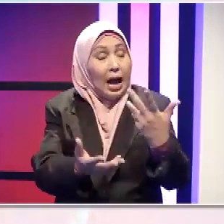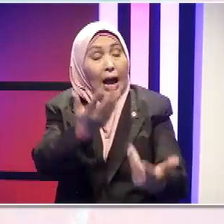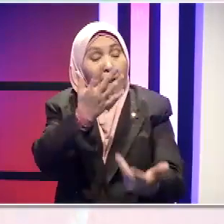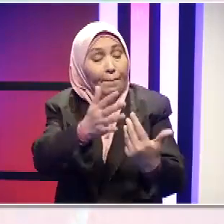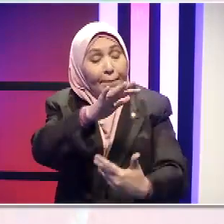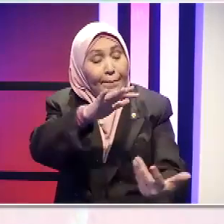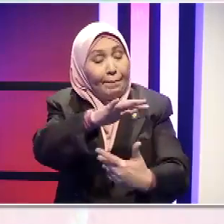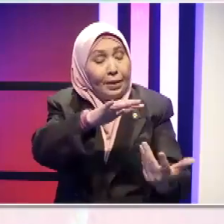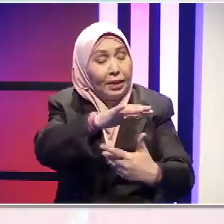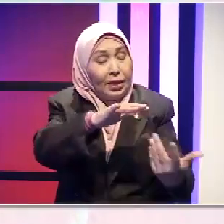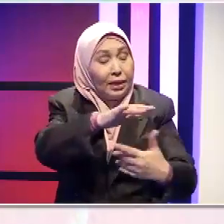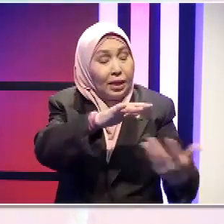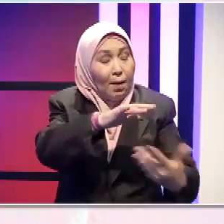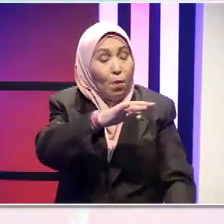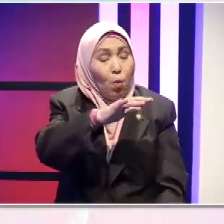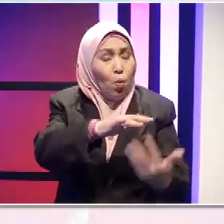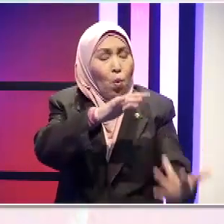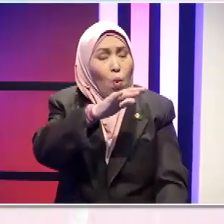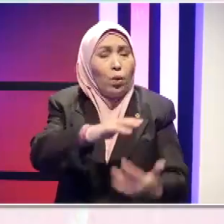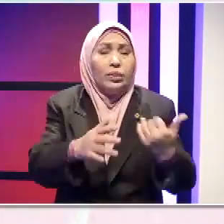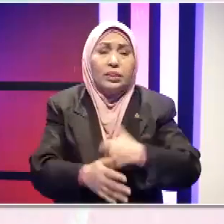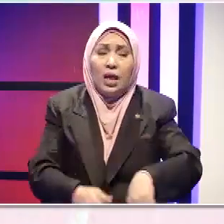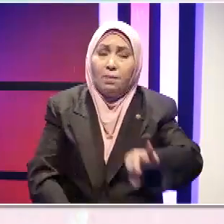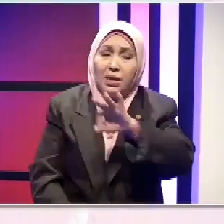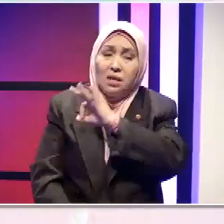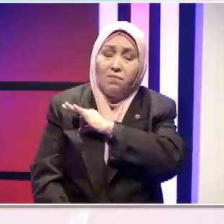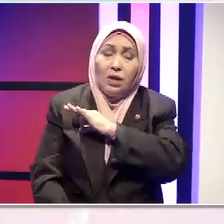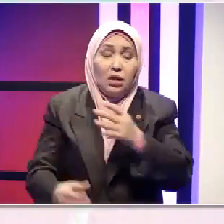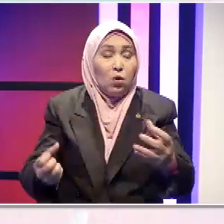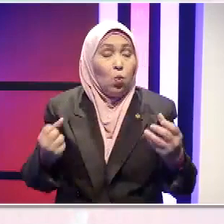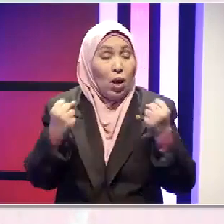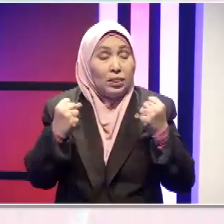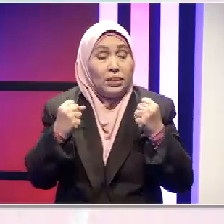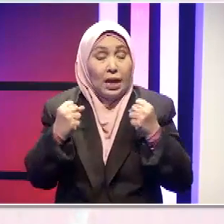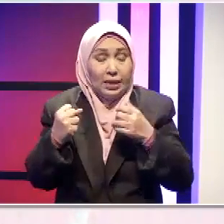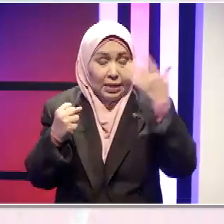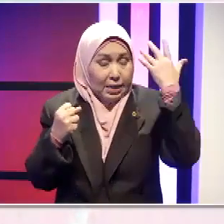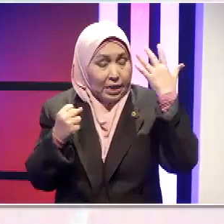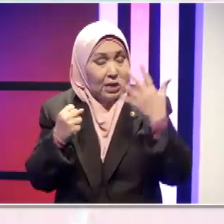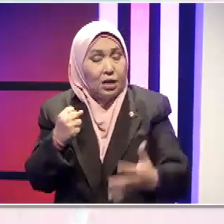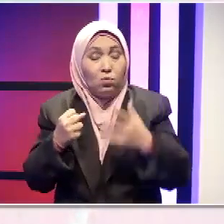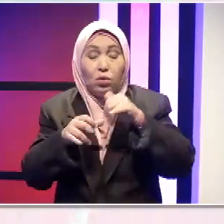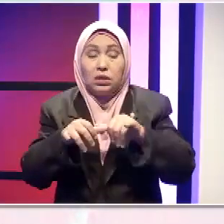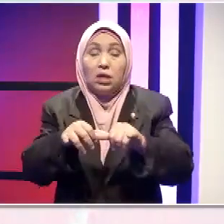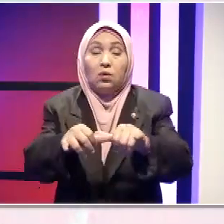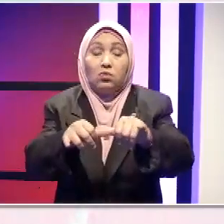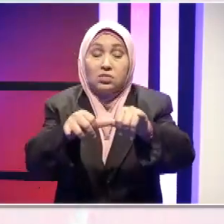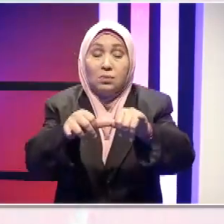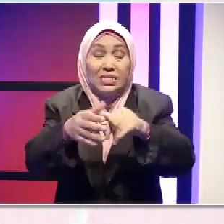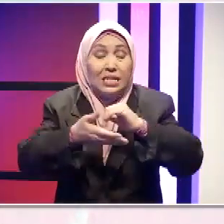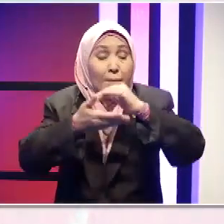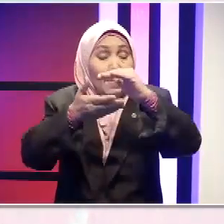adalah ayat 26-27 dan manfaatkan kekuatan diri untuk terus menyampaikan peringatan